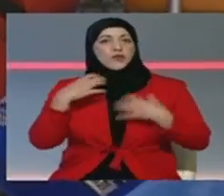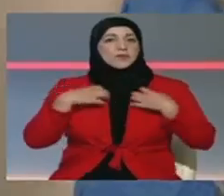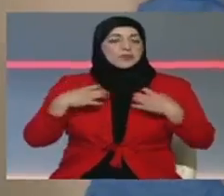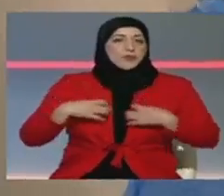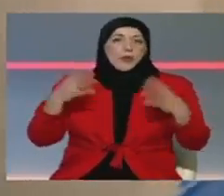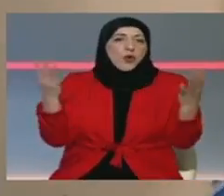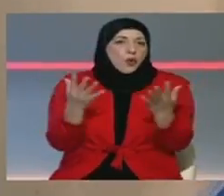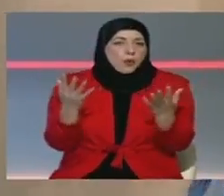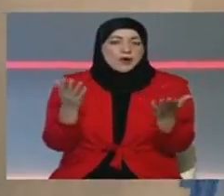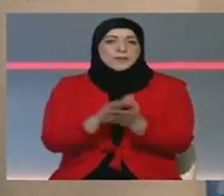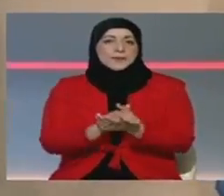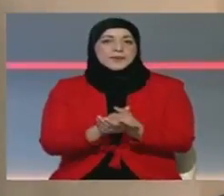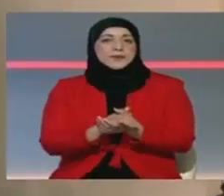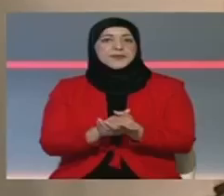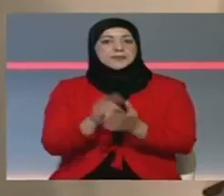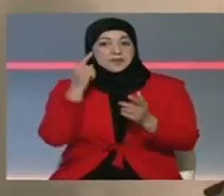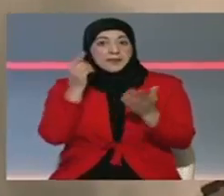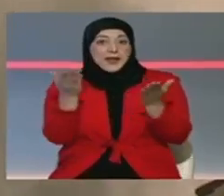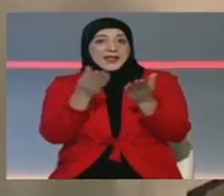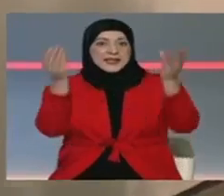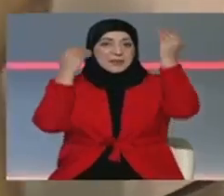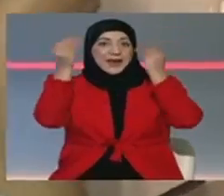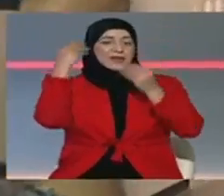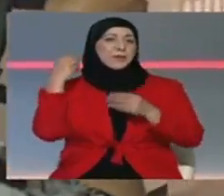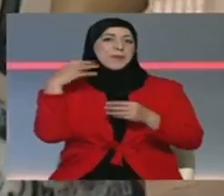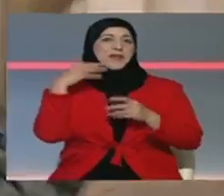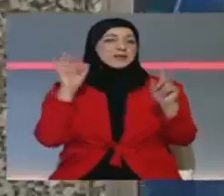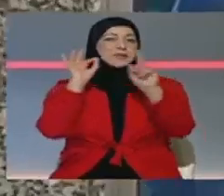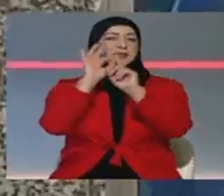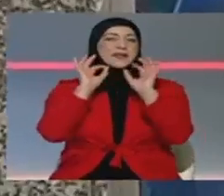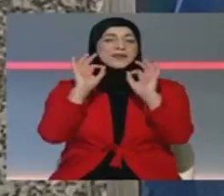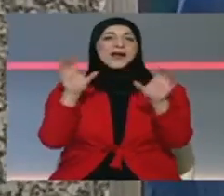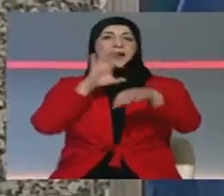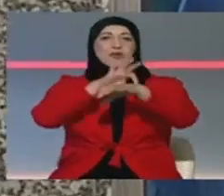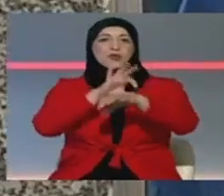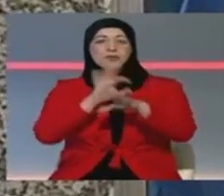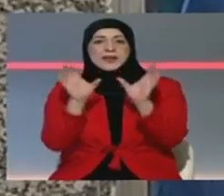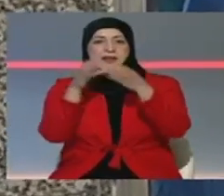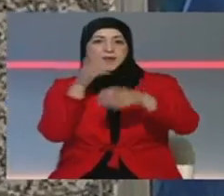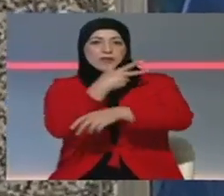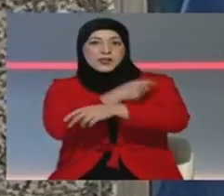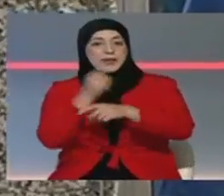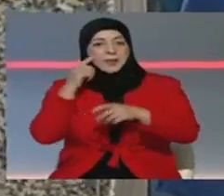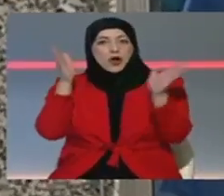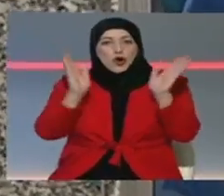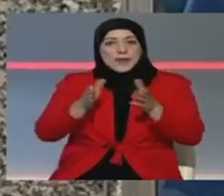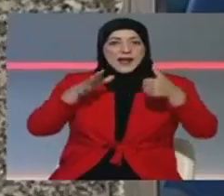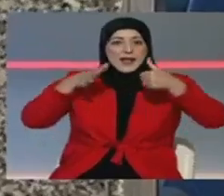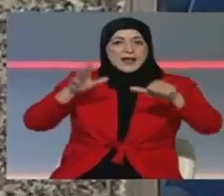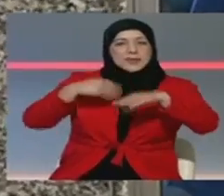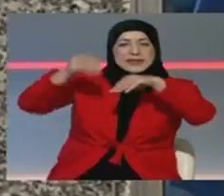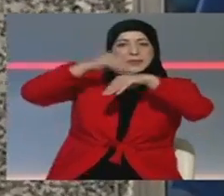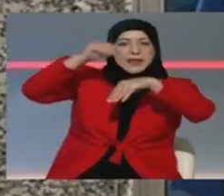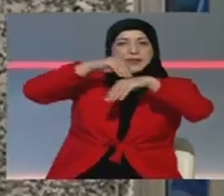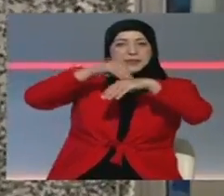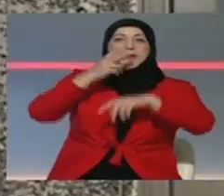نتاعها. هذه العملية البيضاء يهدف من خلالها الإطار الطبي وشبه طبي بهذا المستشفى إلى مزيد توعية